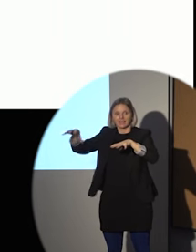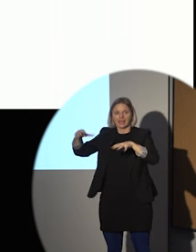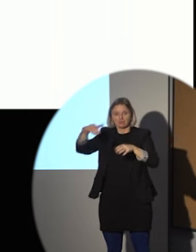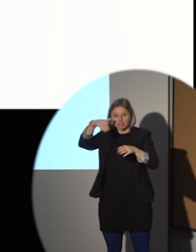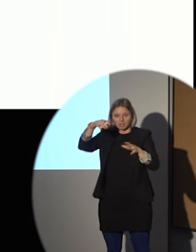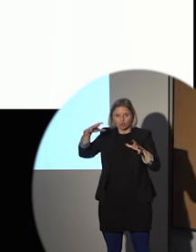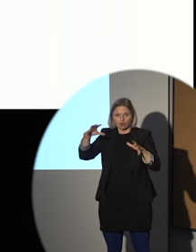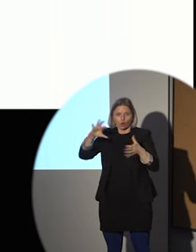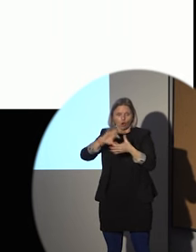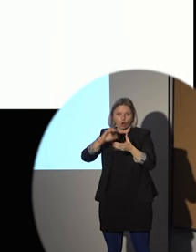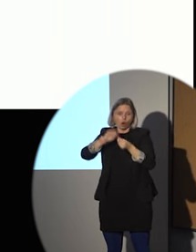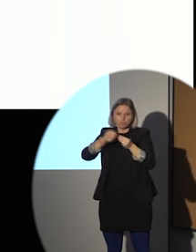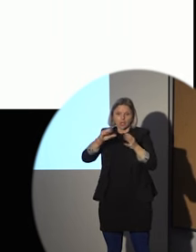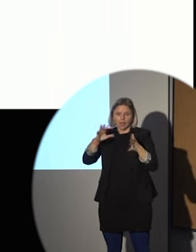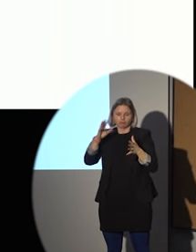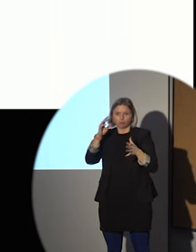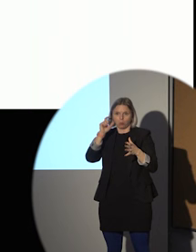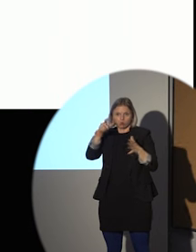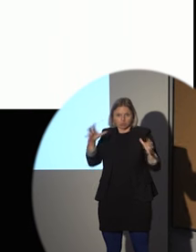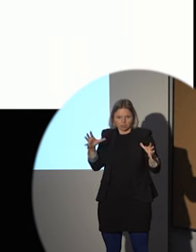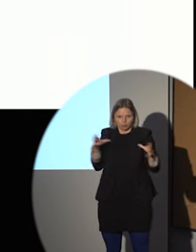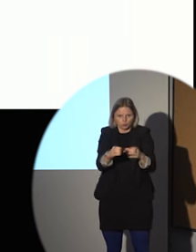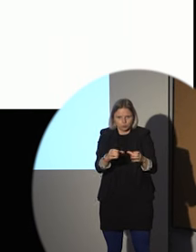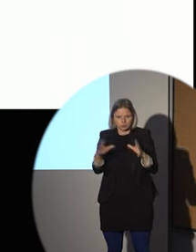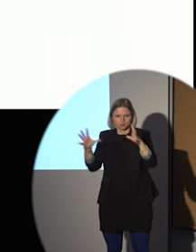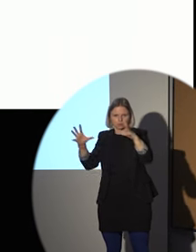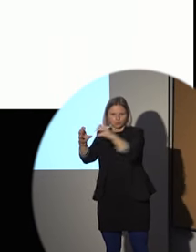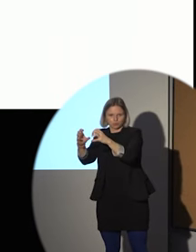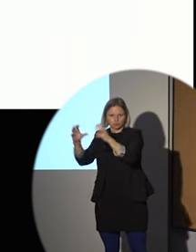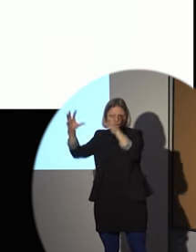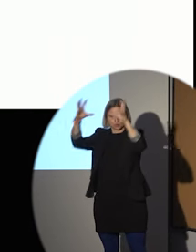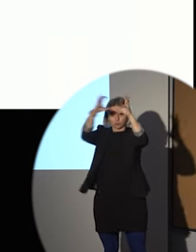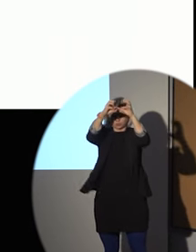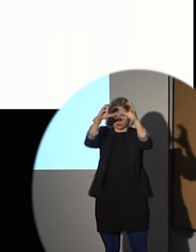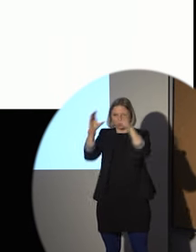de peuvent dépasser la centaine de millions d'années-lumière.